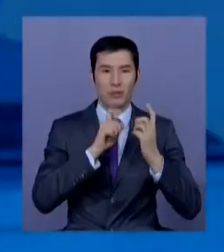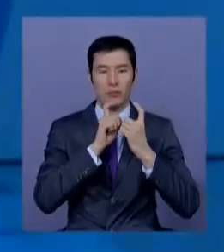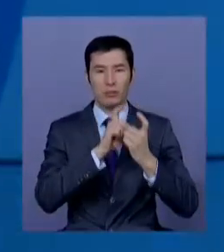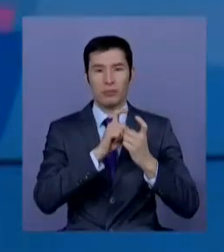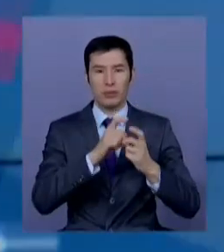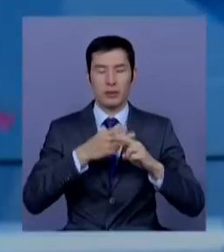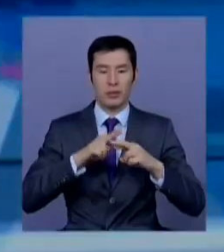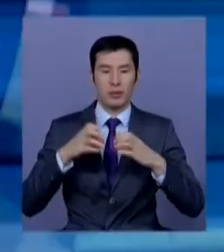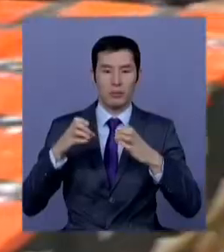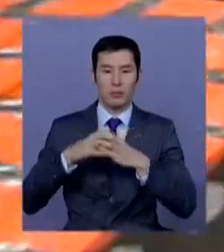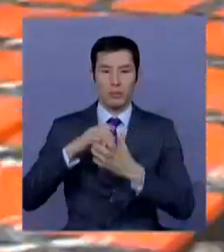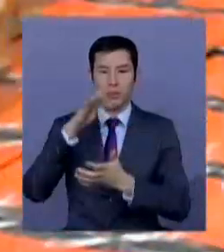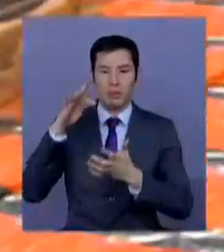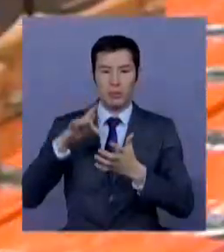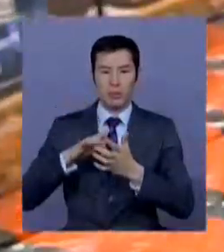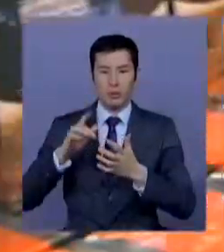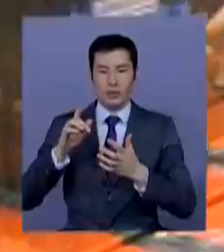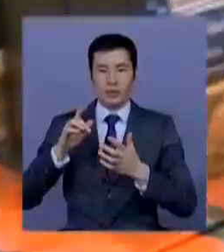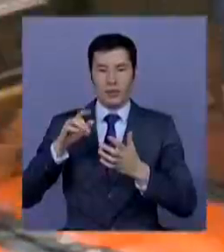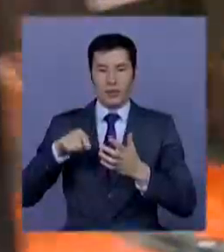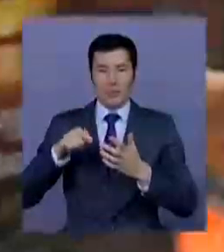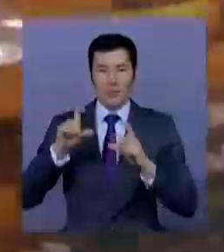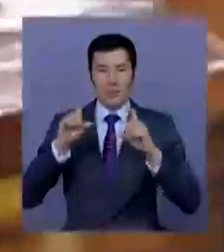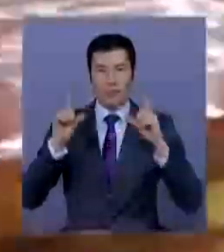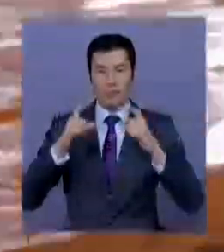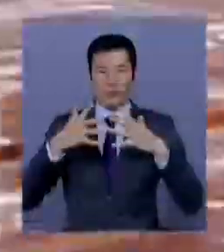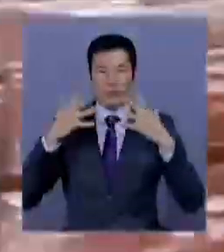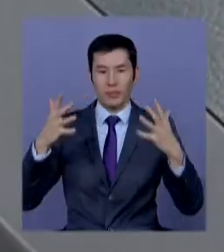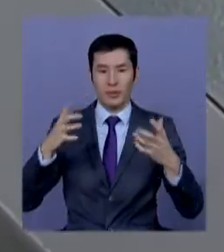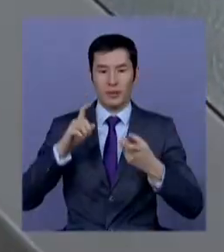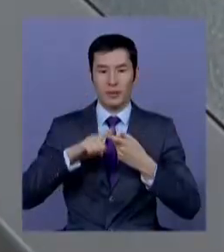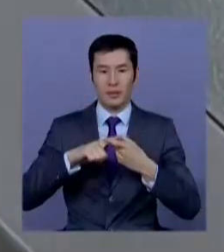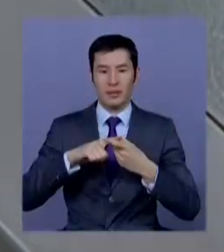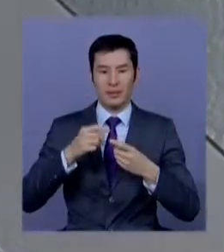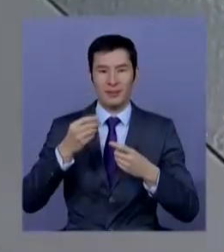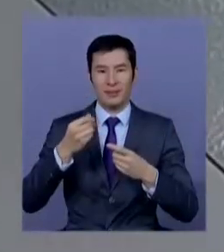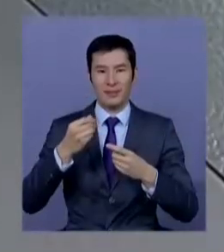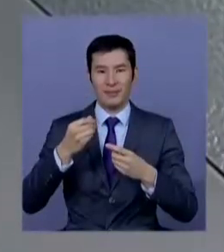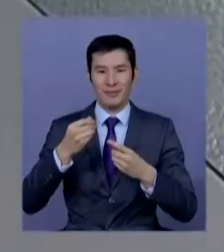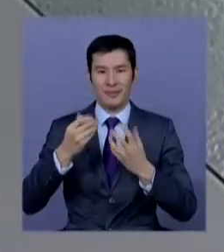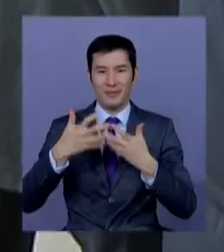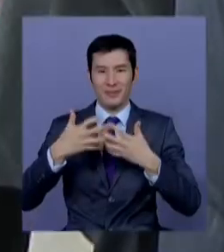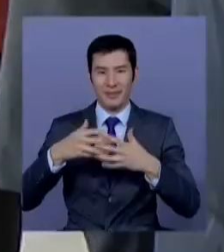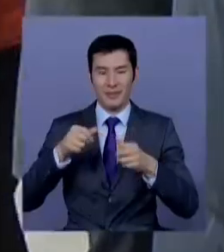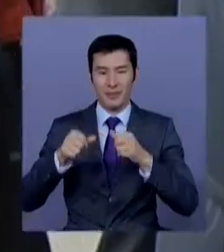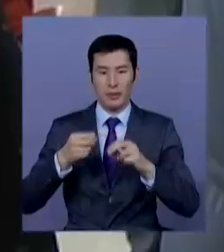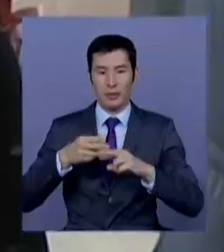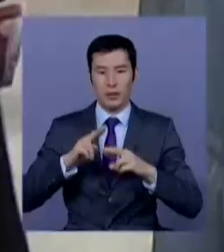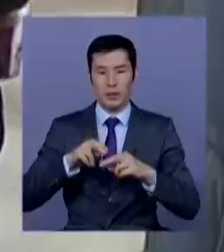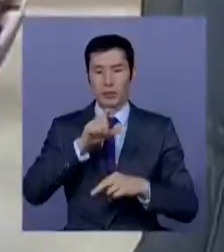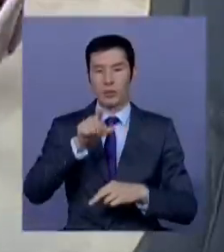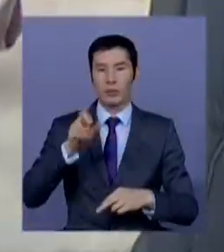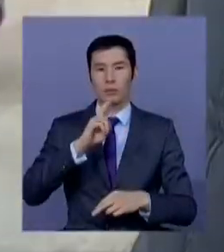кешендерінің бірінен 8 касса ашты. Сатушысыз касса қызметі бұл тек өзіне өзі қызмет көрсету ғана емес, сондай-ақ